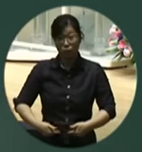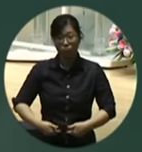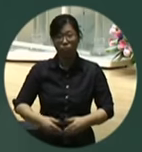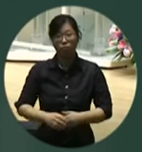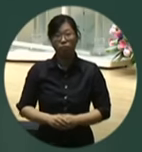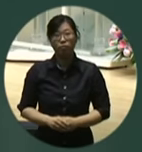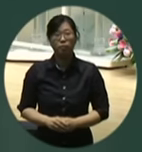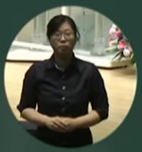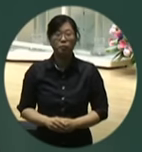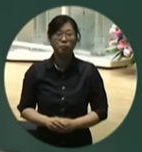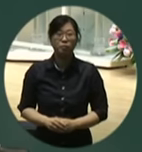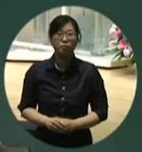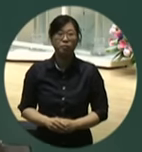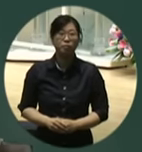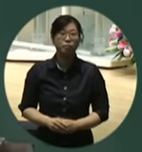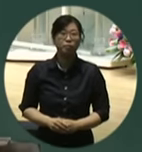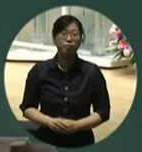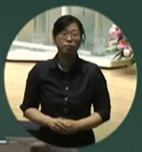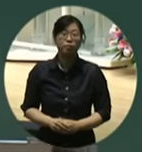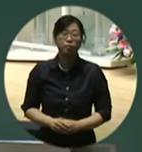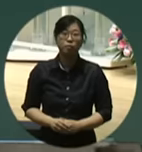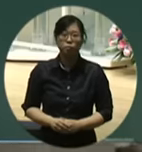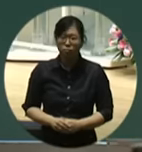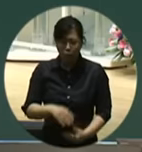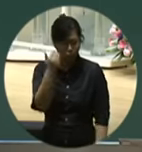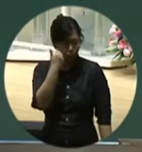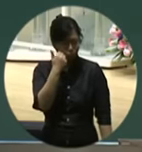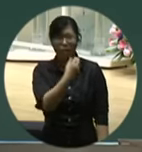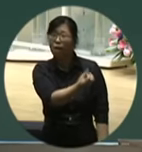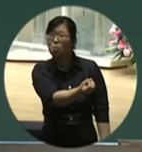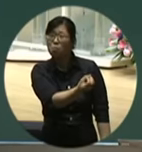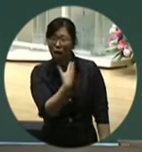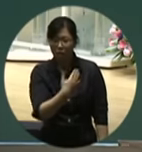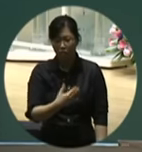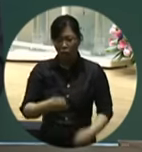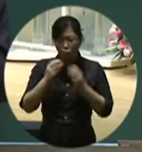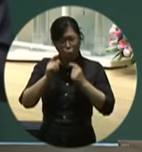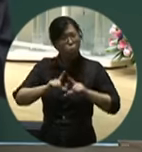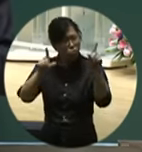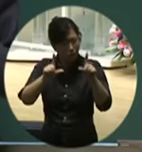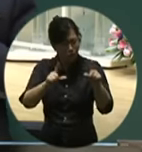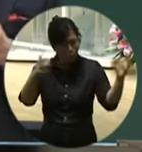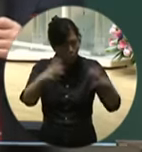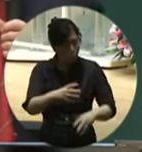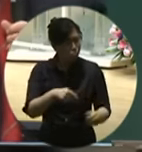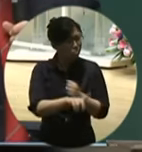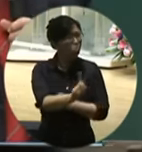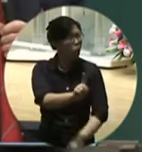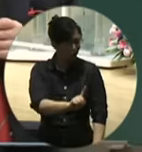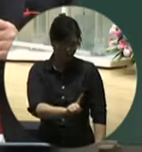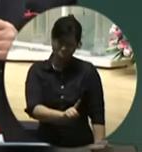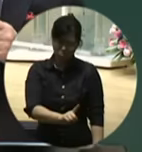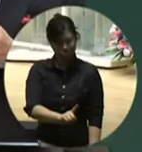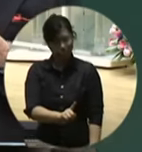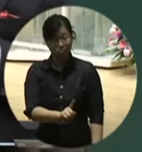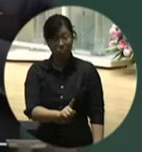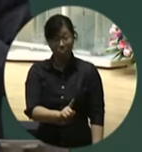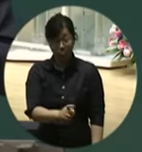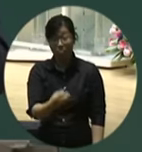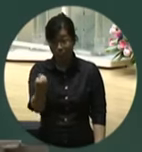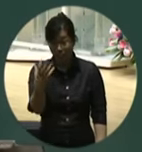and the world must arise and gather. 어떤 사람은 이제 토요일 근무에서 많은데 이렇게 묻는 사람도 있습니다. There's some people who ask, so what